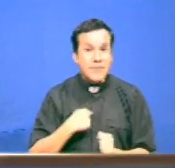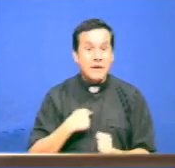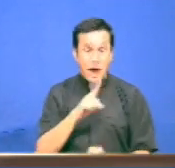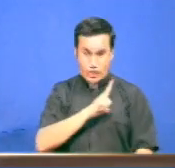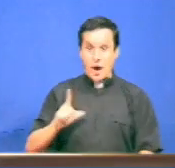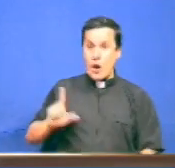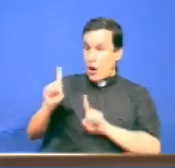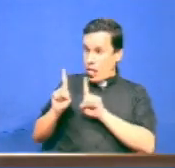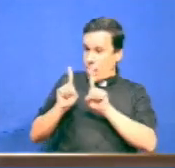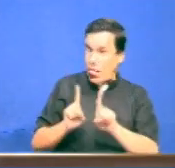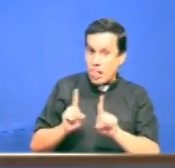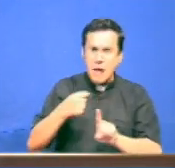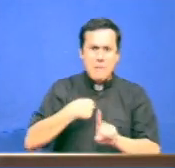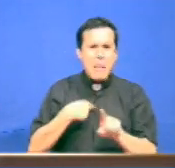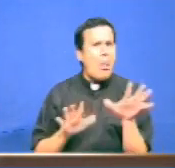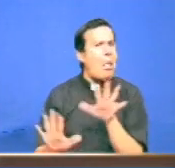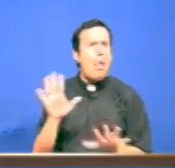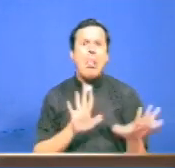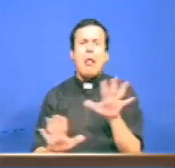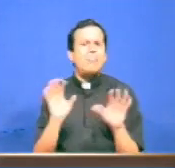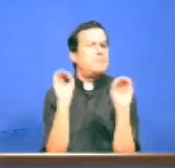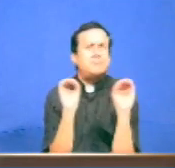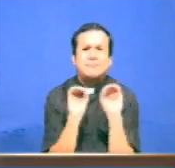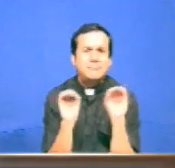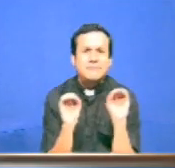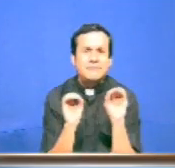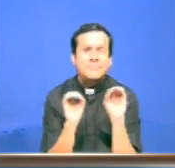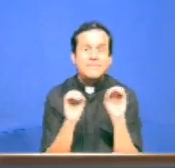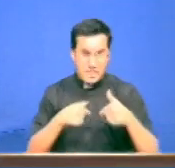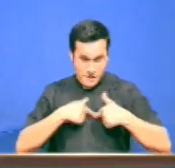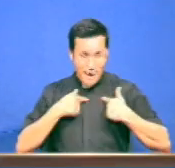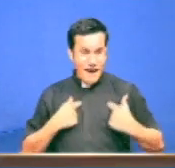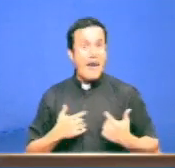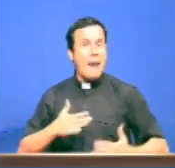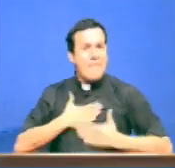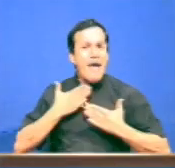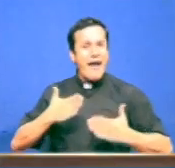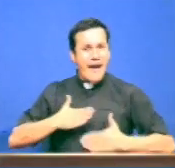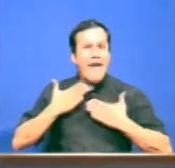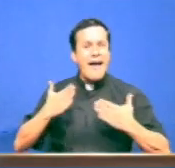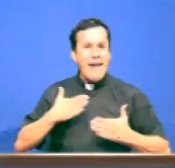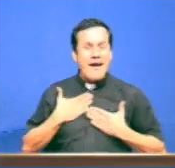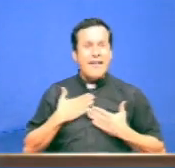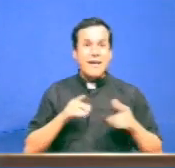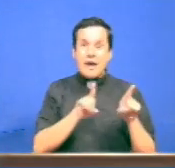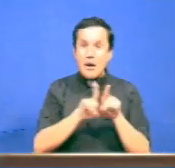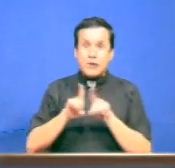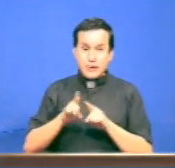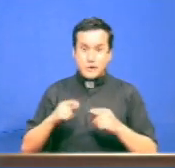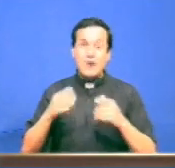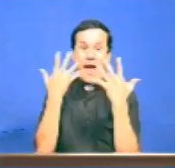nisitikisike. Kwa hiyo moyo wangu wafurahi na ulimi wangu